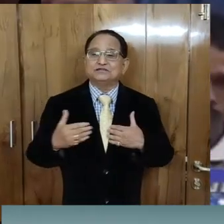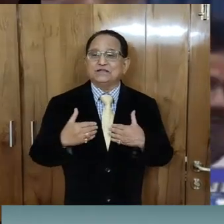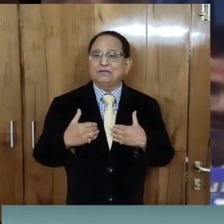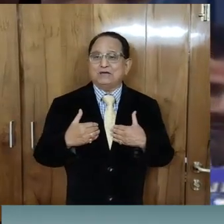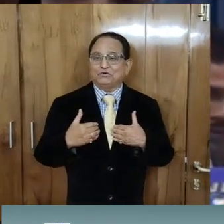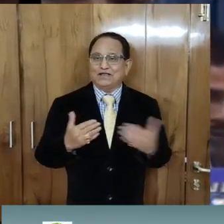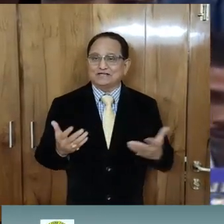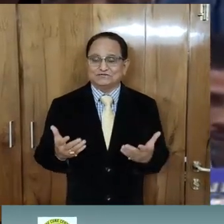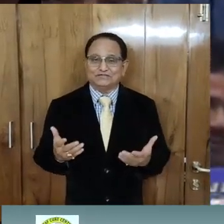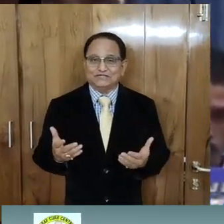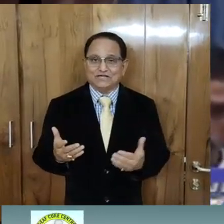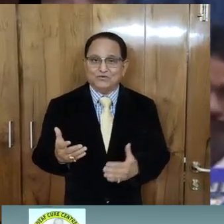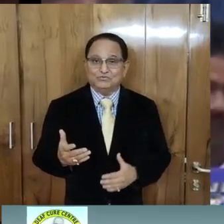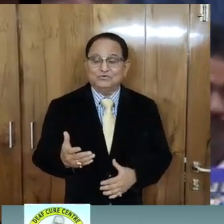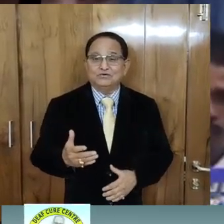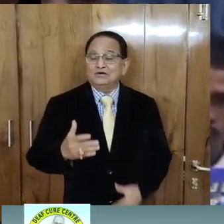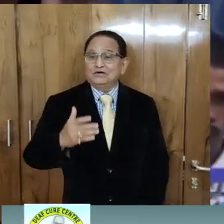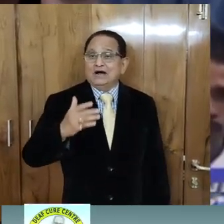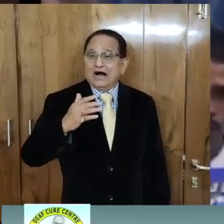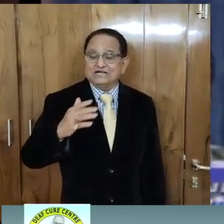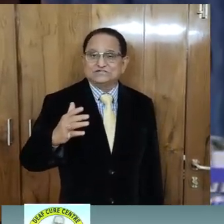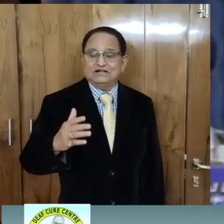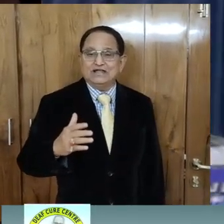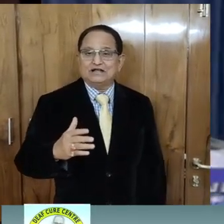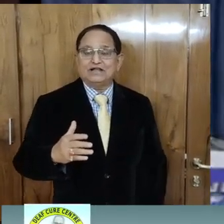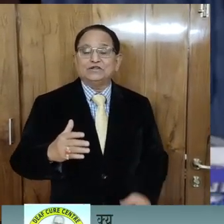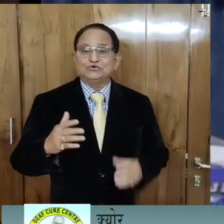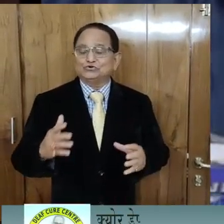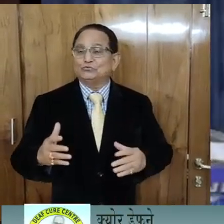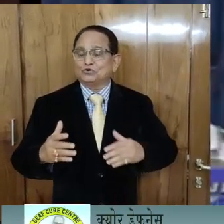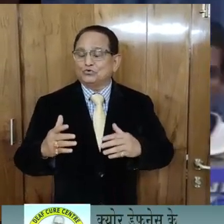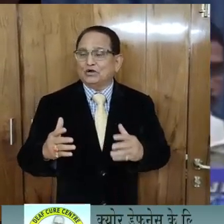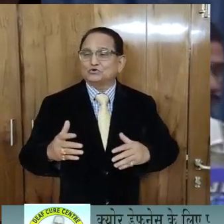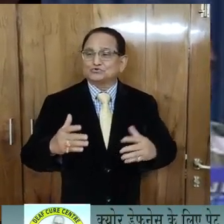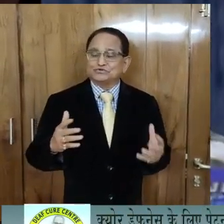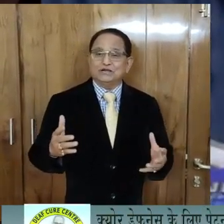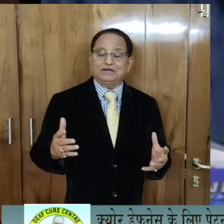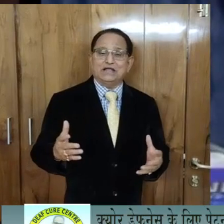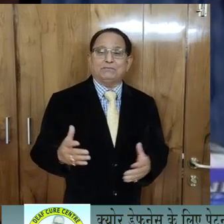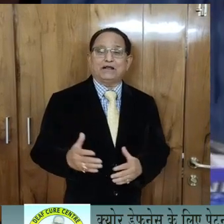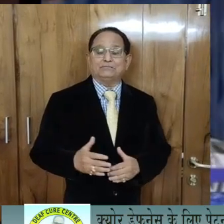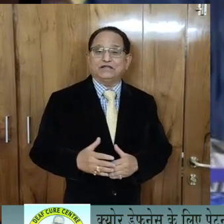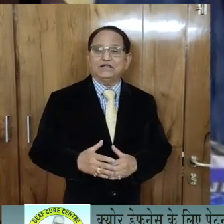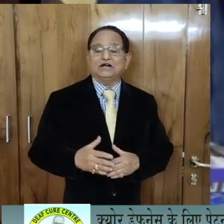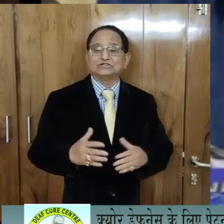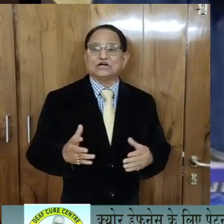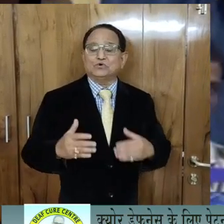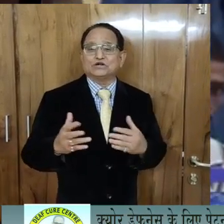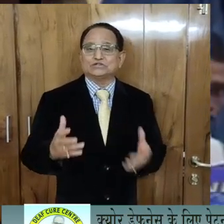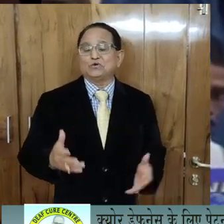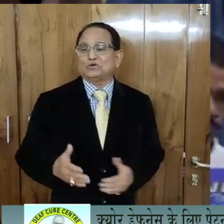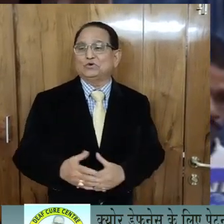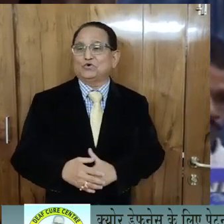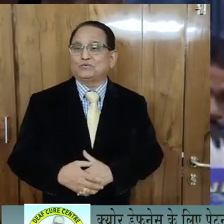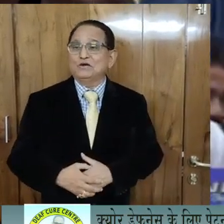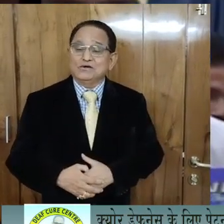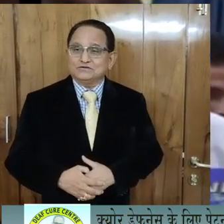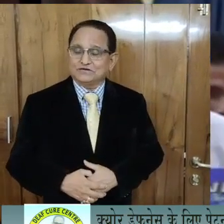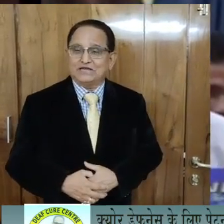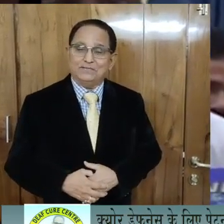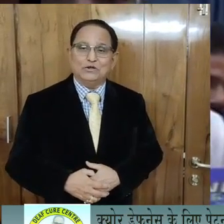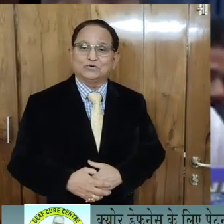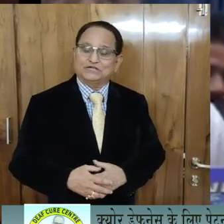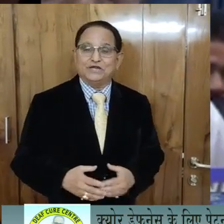कान दीजिए मैं आपको नया जिवन देता हूं आज चरे नहीं करें यूट्यूबर गुकल और सोशल मेडिया पर आप देखी हजारों हजारों की लोग